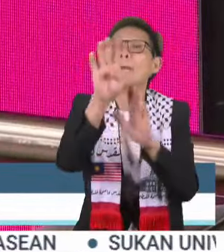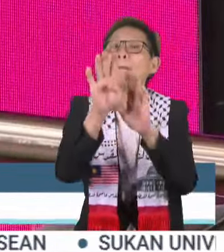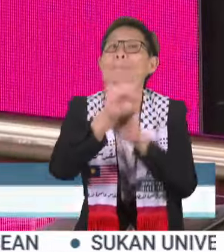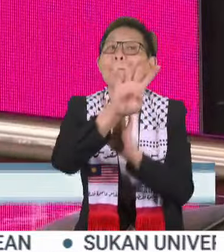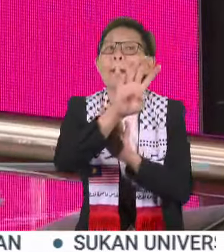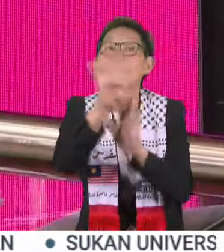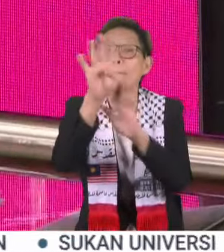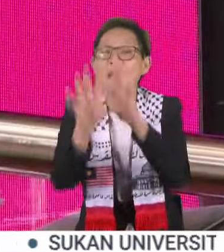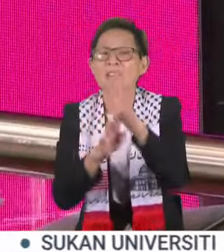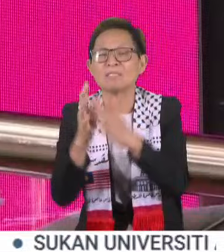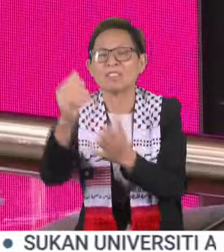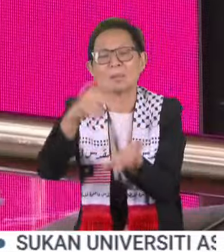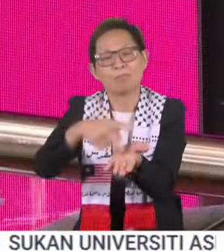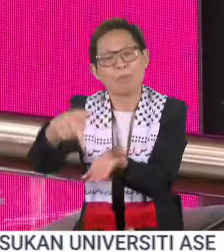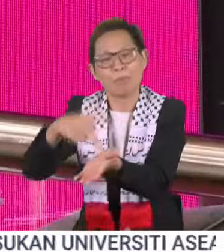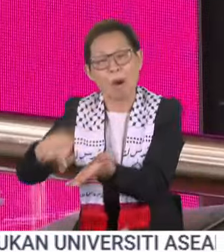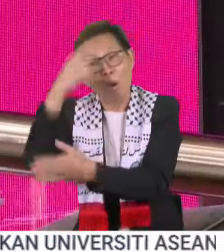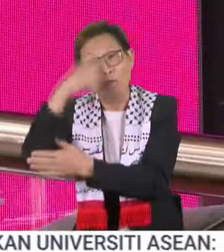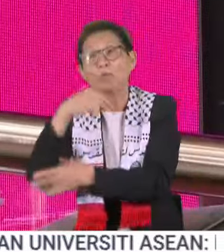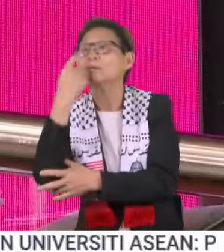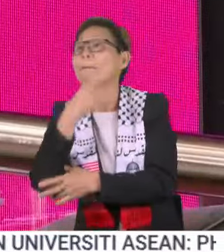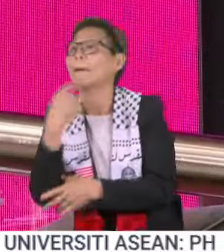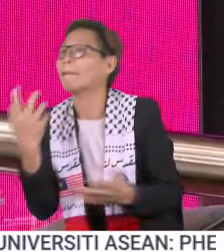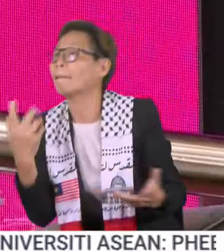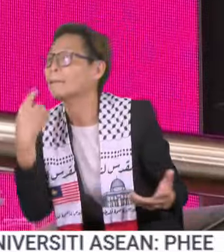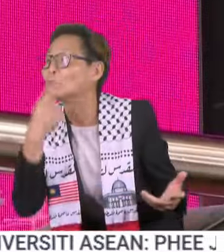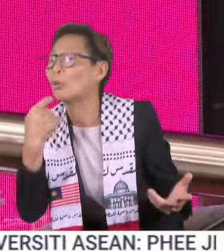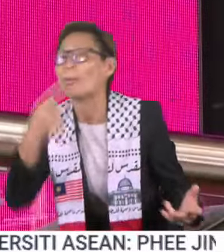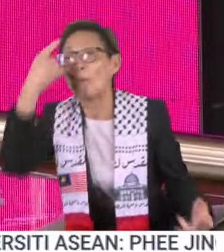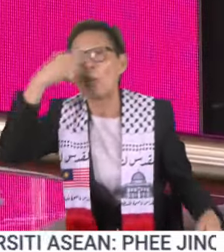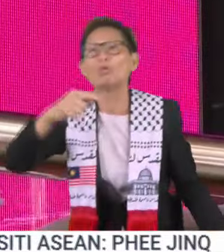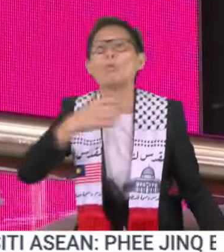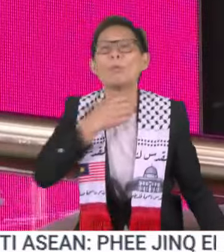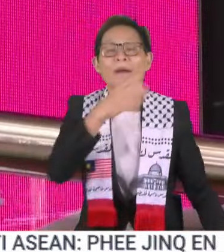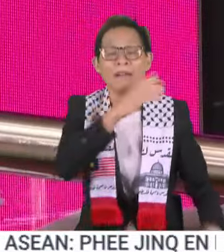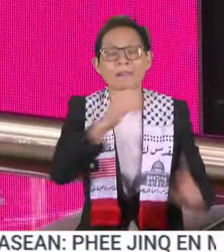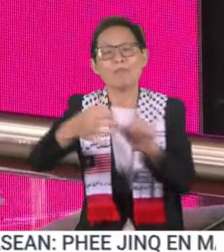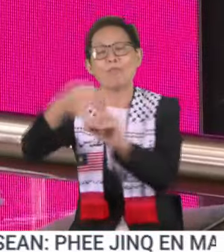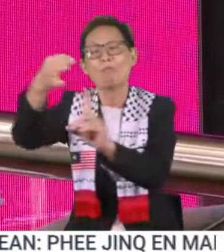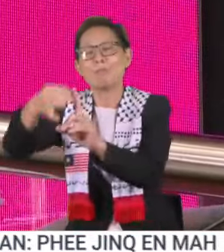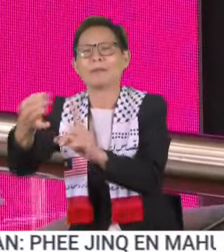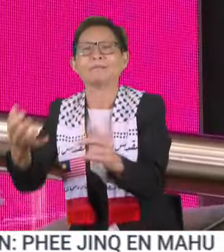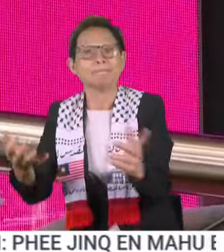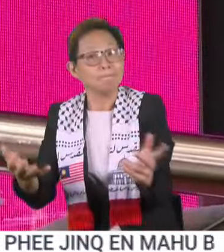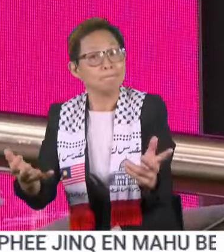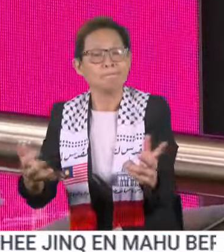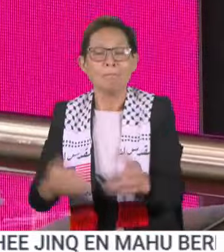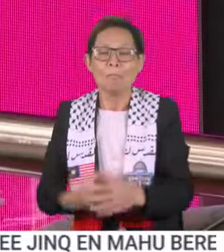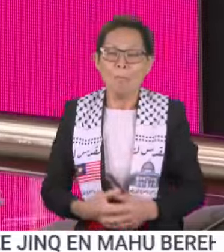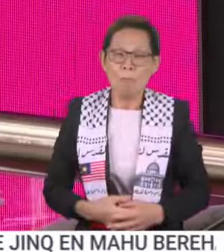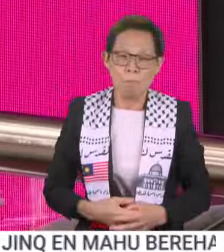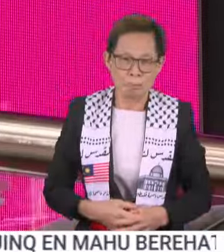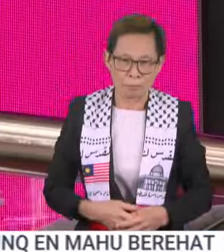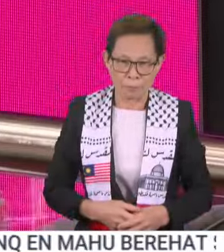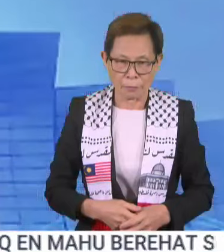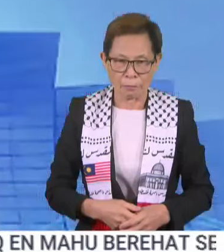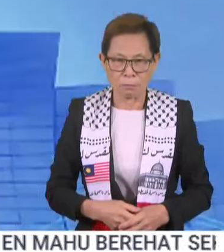RM4 bilion. Untuk siapa? Untuk Perak dan Pulau Pinang.